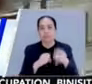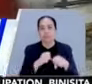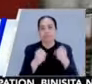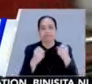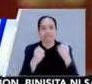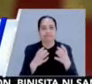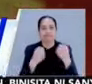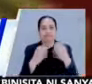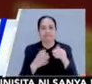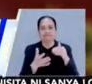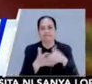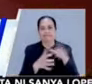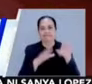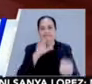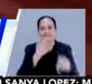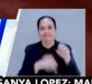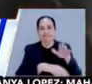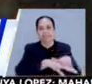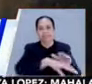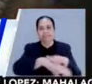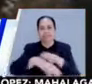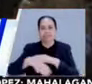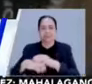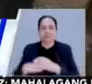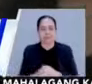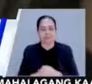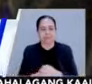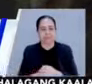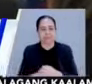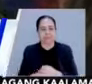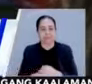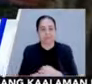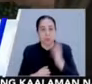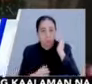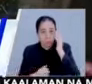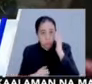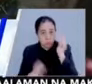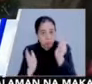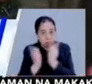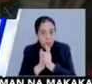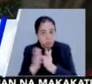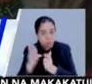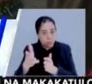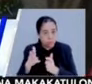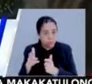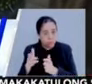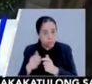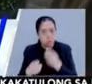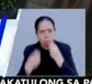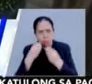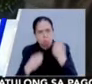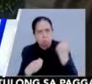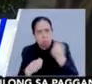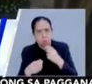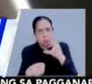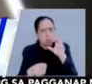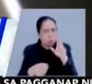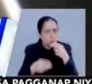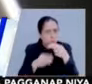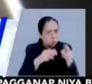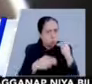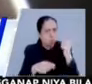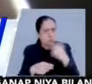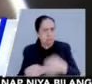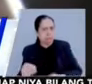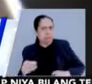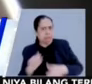uli ang paninita sa kanila. Kuya, alam niyo po ba na bawal po dito? Oh, tumahi lang po ako, ma'am. Nasiyar lang ako sa isang kasiyansyang ko eh. Bigla